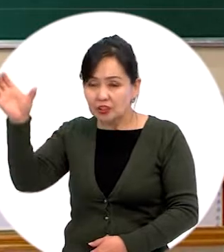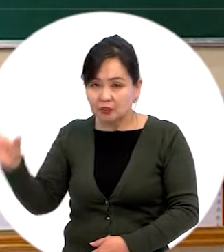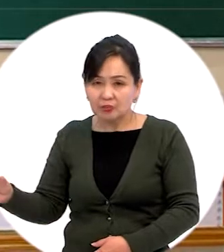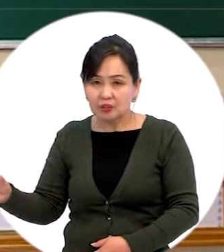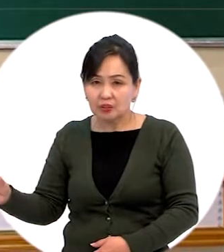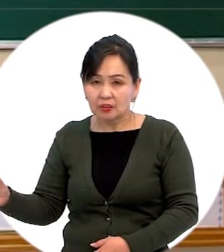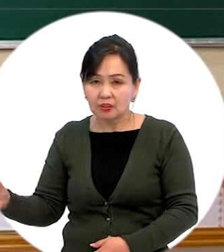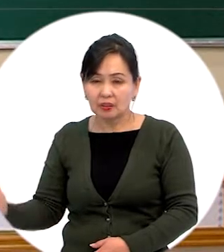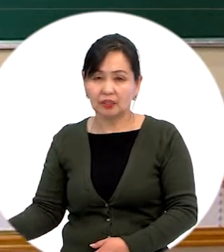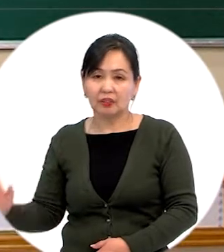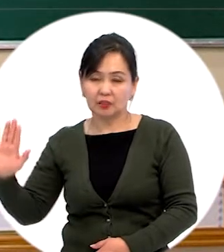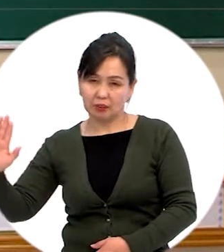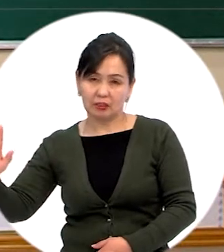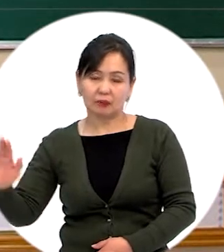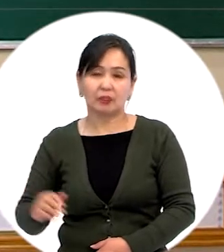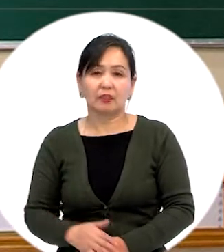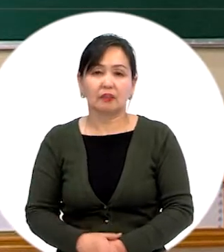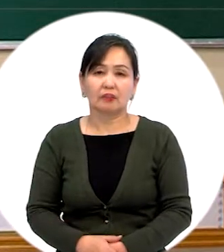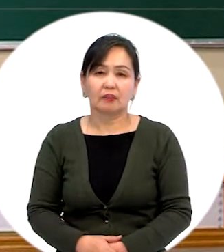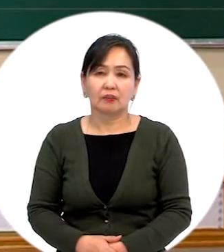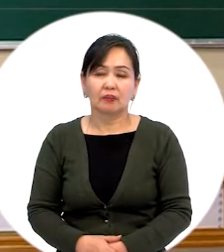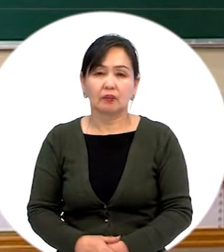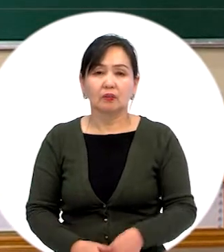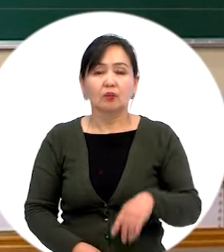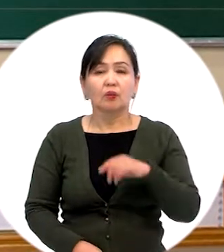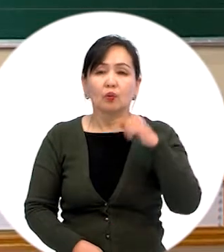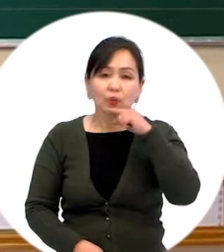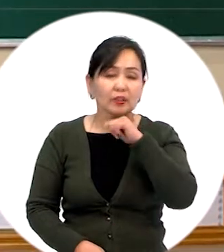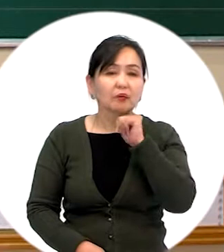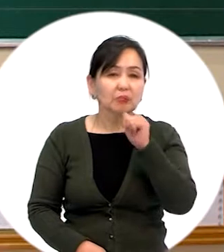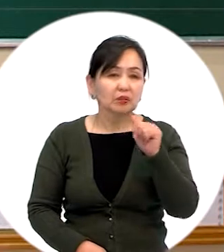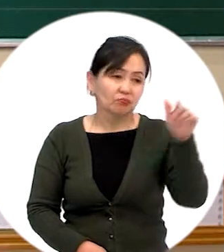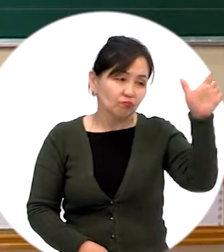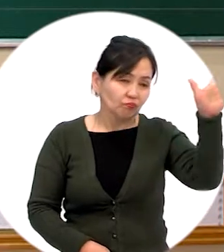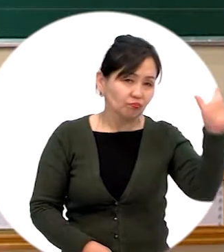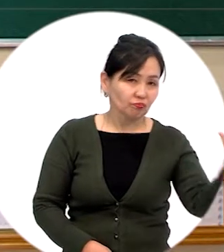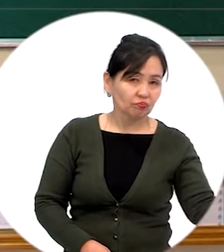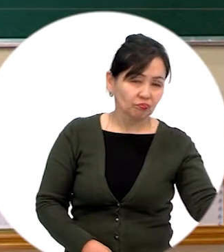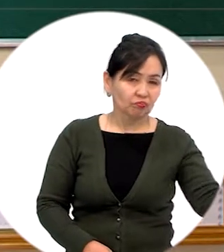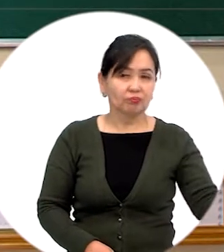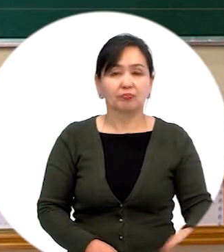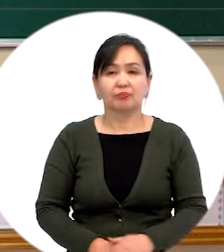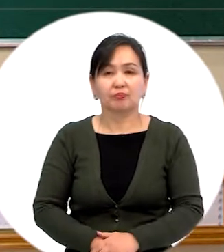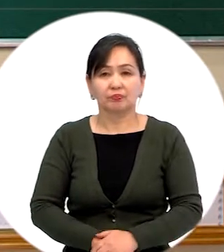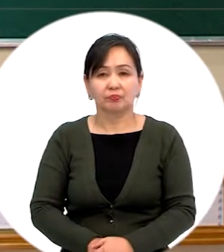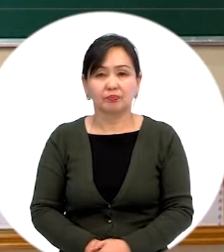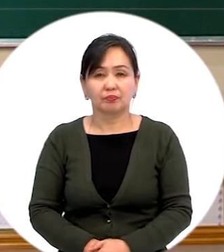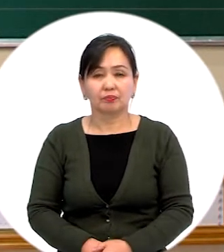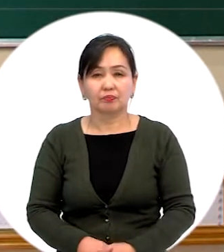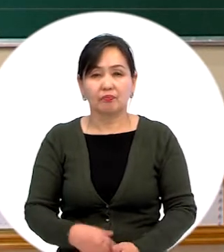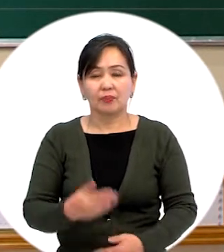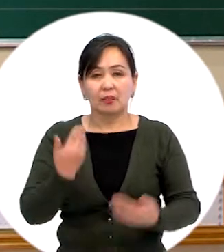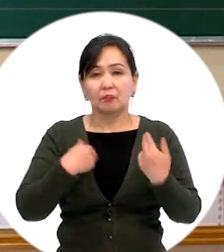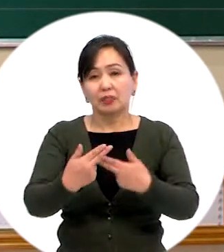энд ялгаж байрлуулах юм байна. Улаан биш өнгөтэй жимсийг энд ялгаж байрлуулъя.